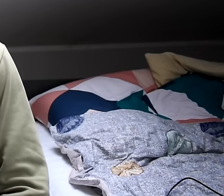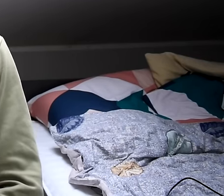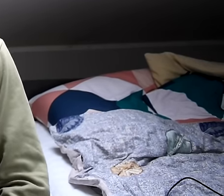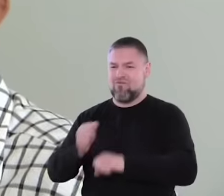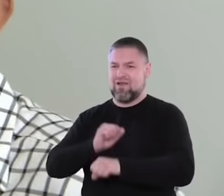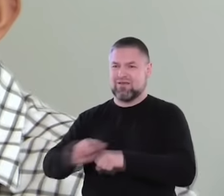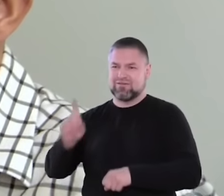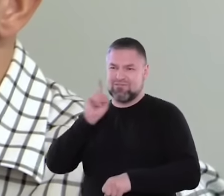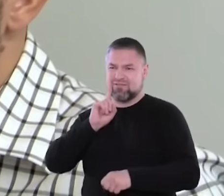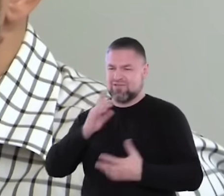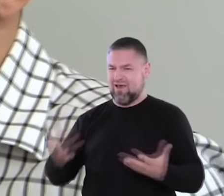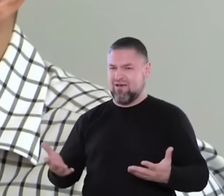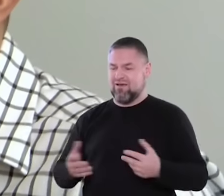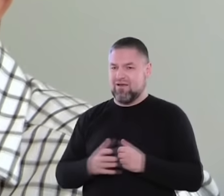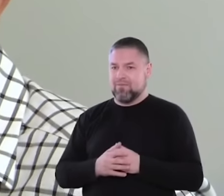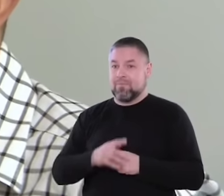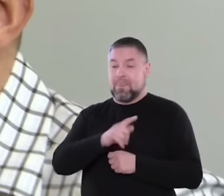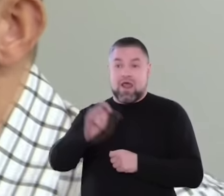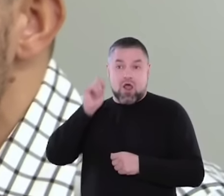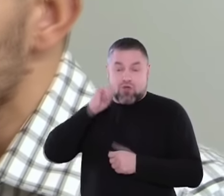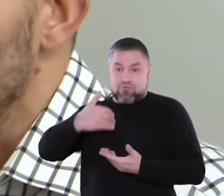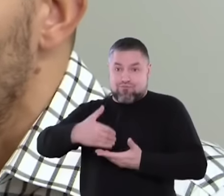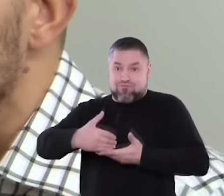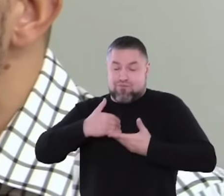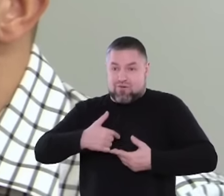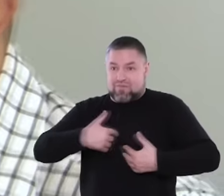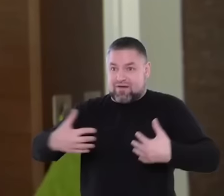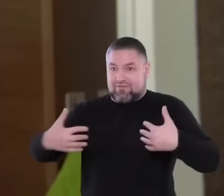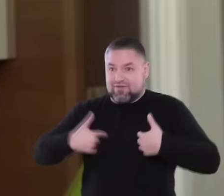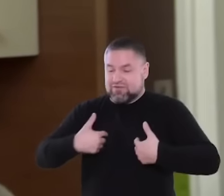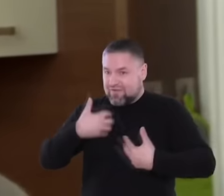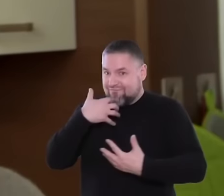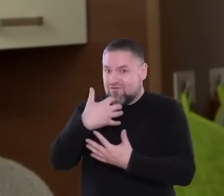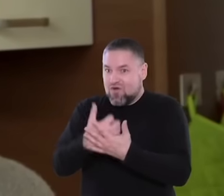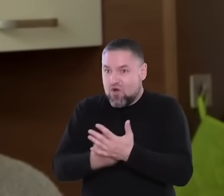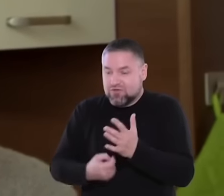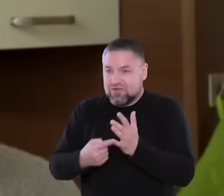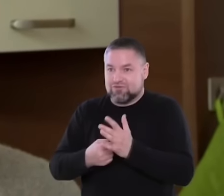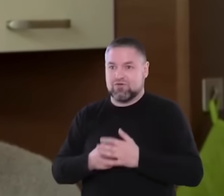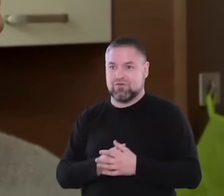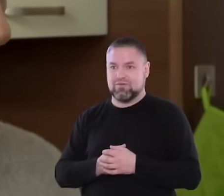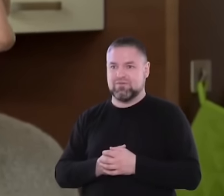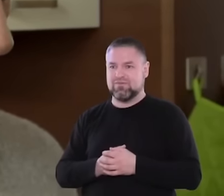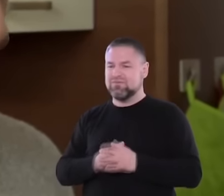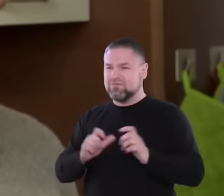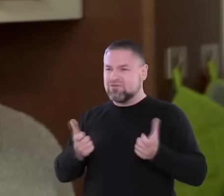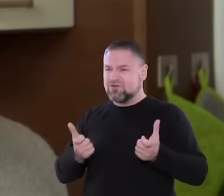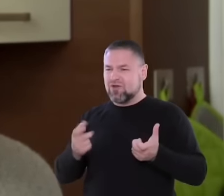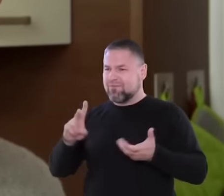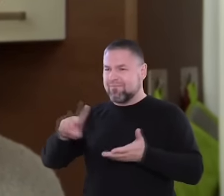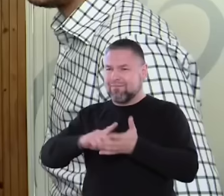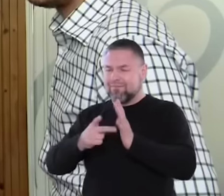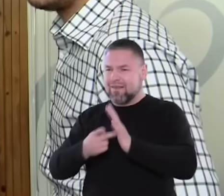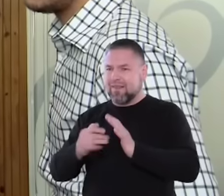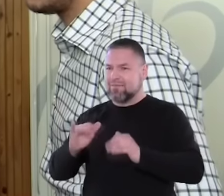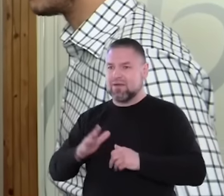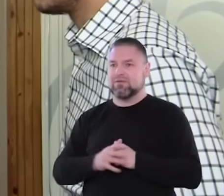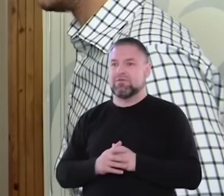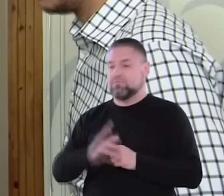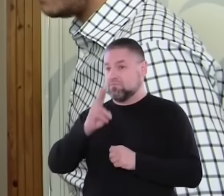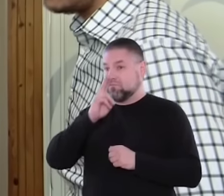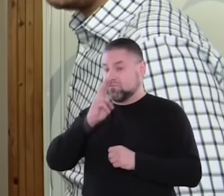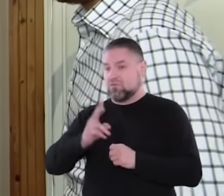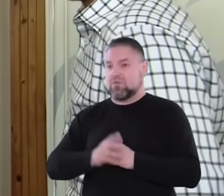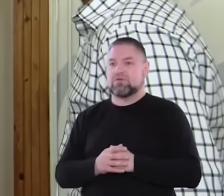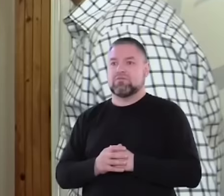co powiedzieć. Mamo, ta kobieta może mi pomóc w życiu, a ja chcę to wykorzystać. Co ty planujesz?